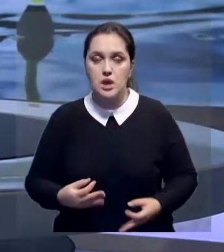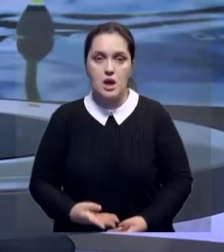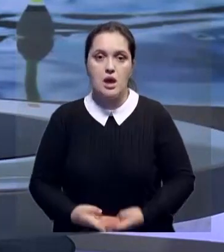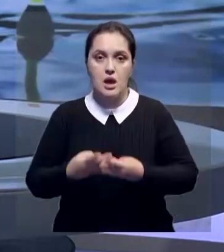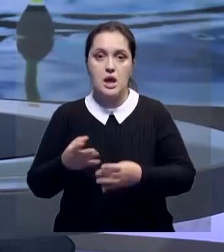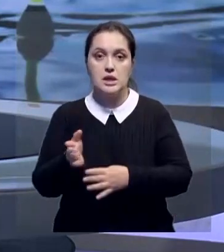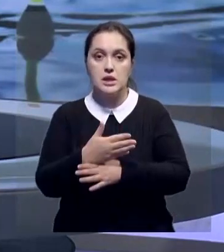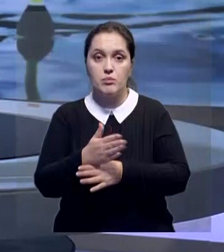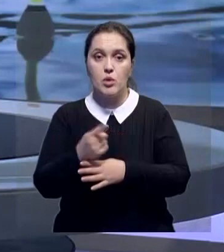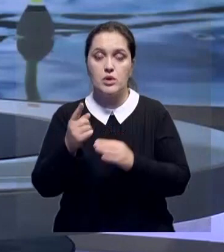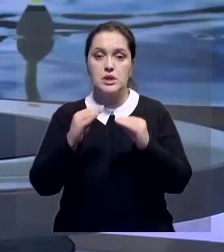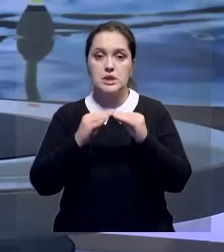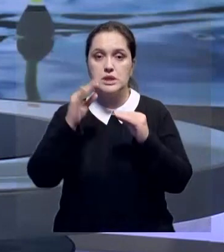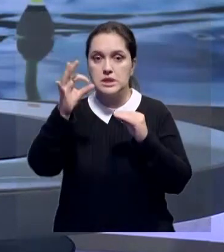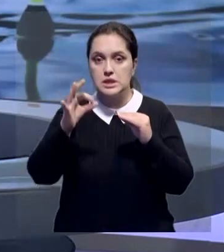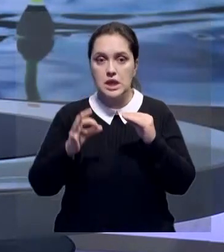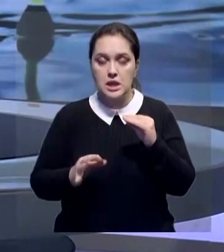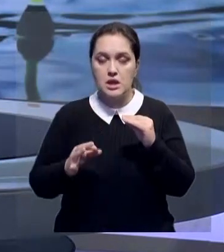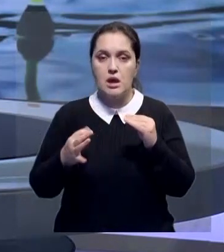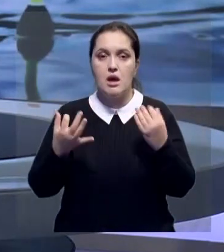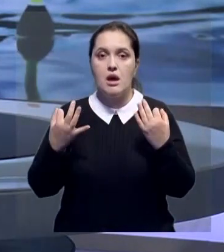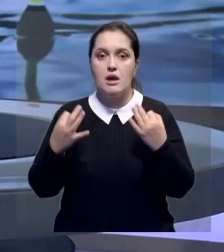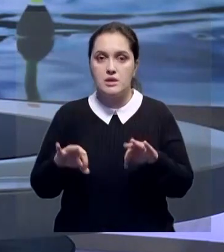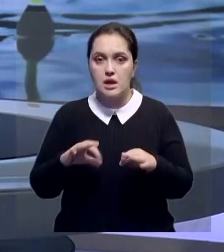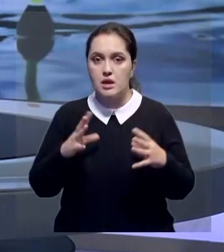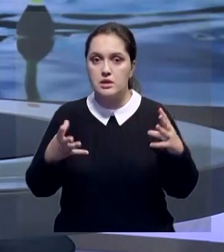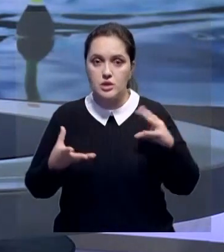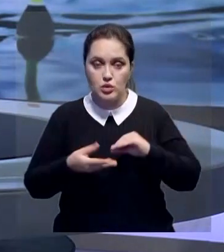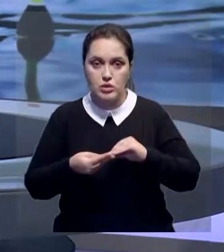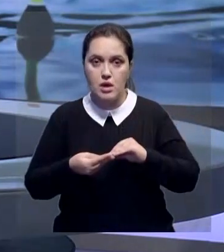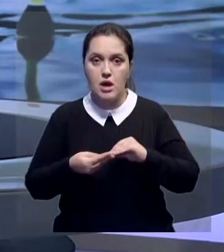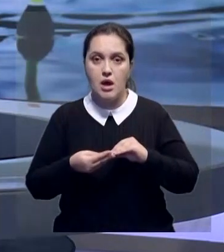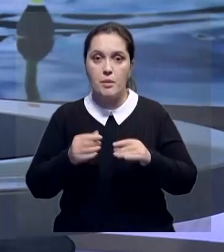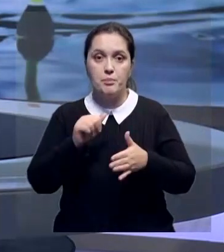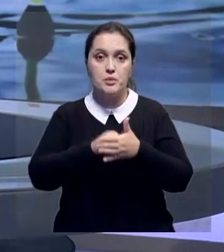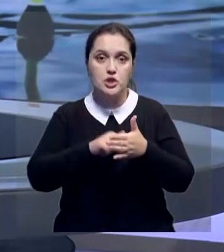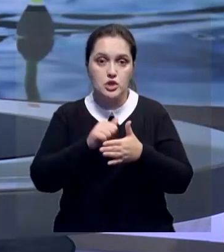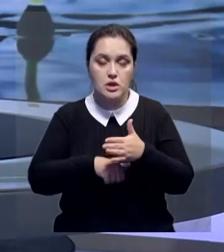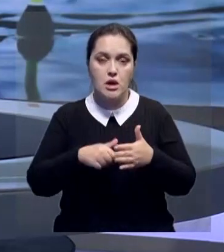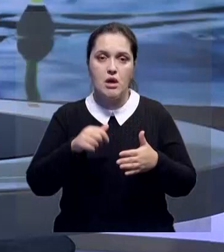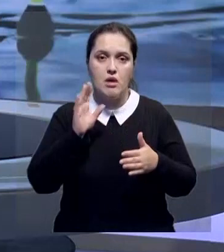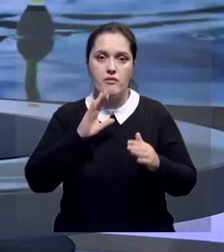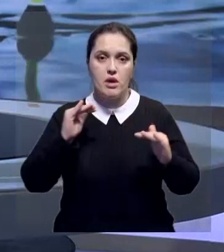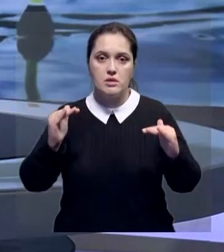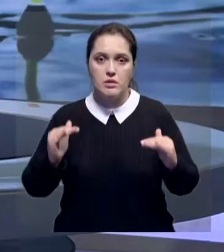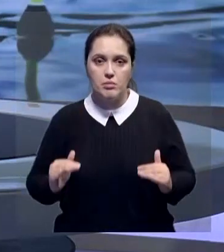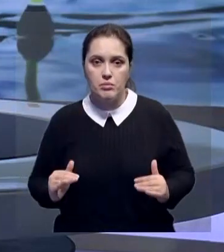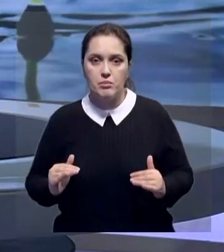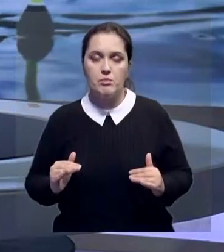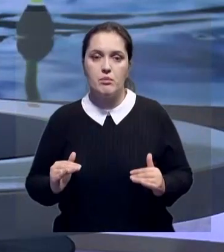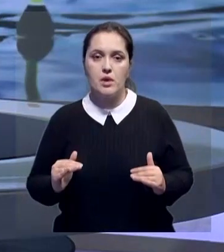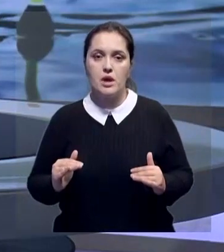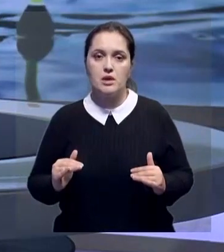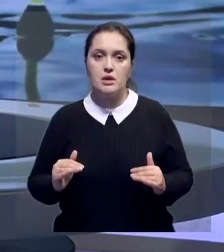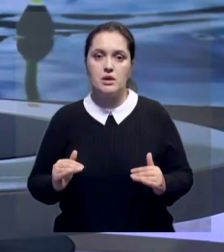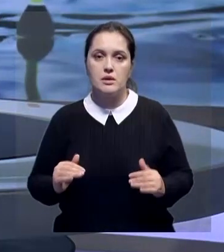рыбы. На сегодня он составил всего 10% от разрешенного объема. Причиной тому стали обмеления